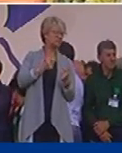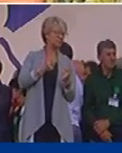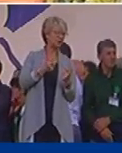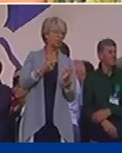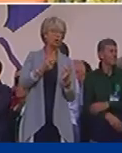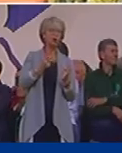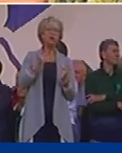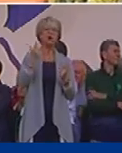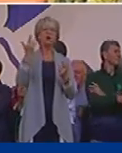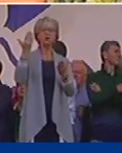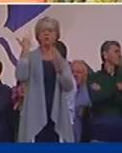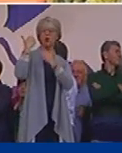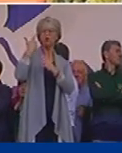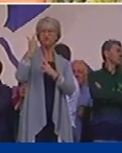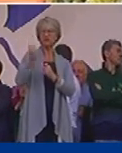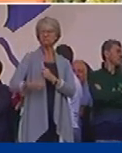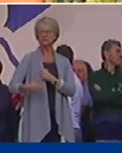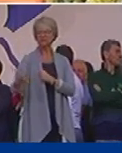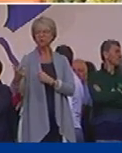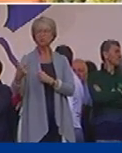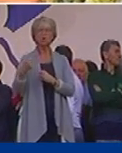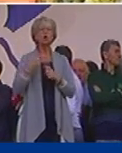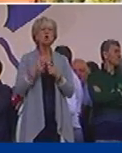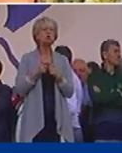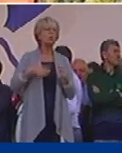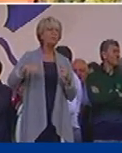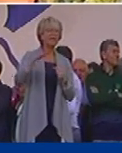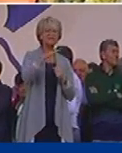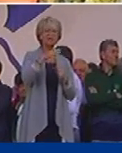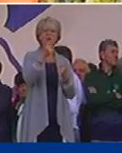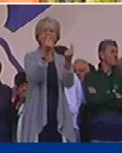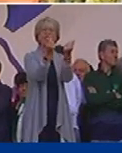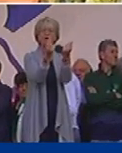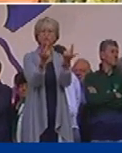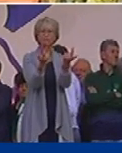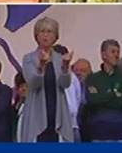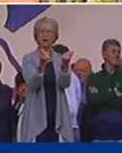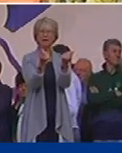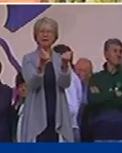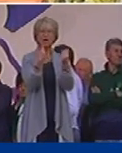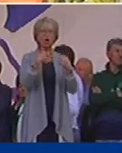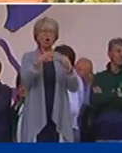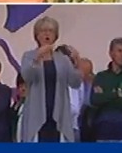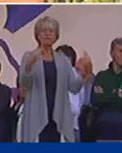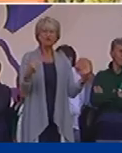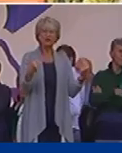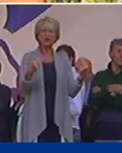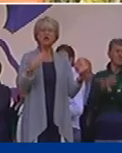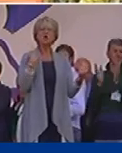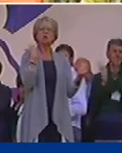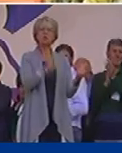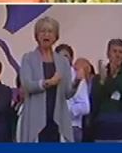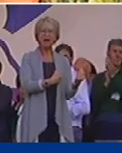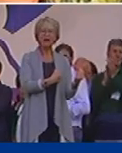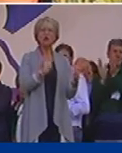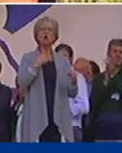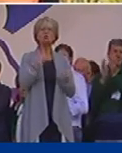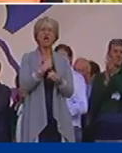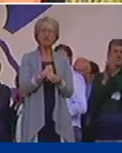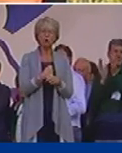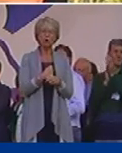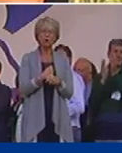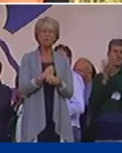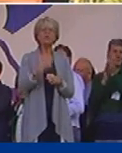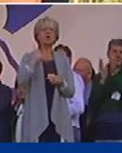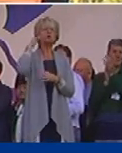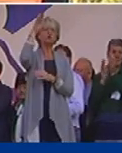anni fa ha svenduto il nostro paese, la nostra moneta, i nostri confini, le nostre banche, il nostro lavoro,